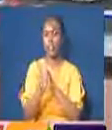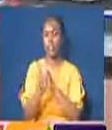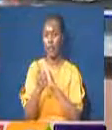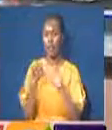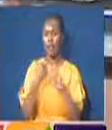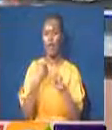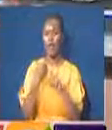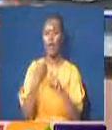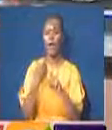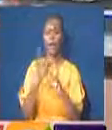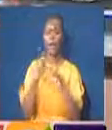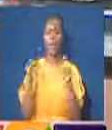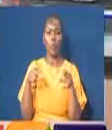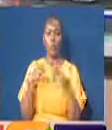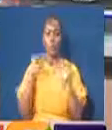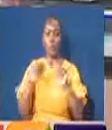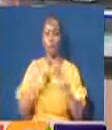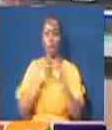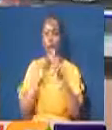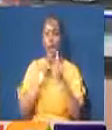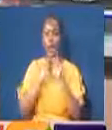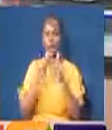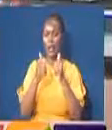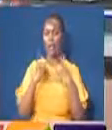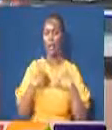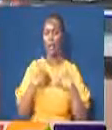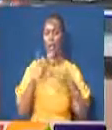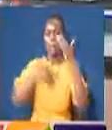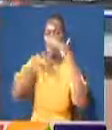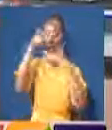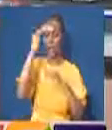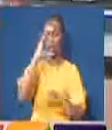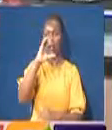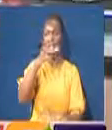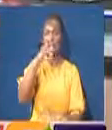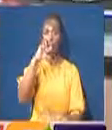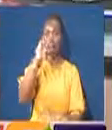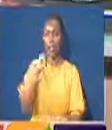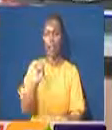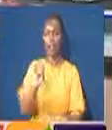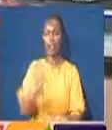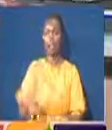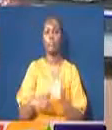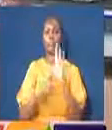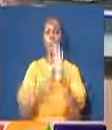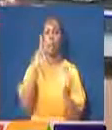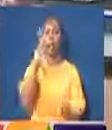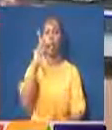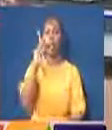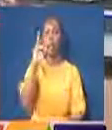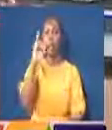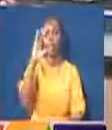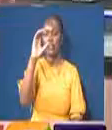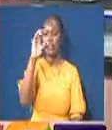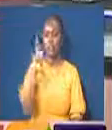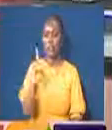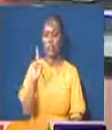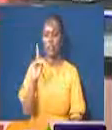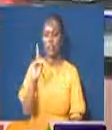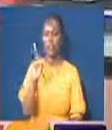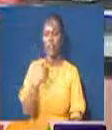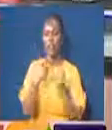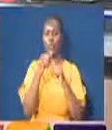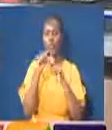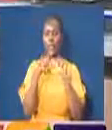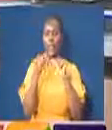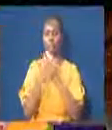watajibu maswali ambayo yameulizwa pale, na tuna Profesa Charles Ong'odo ambaye anasimamia KICD ambayo ndio yasimamia masuala ya